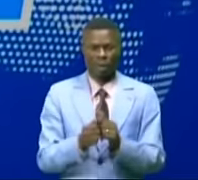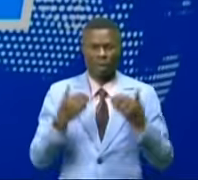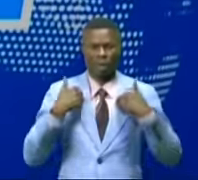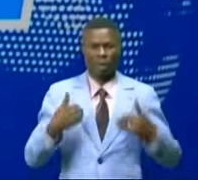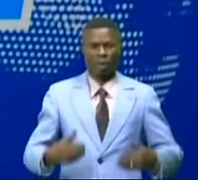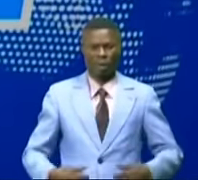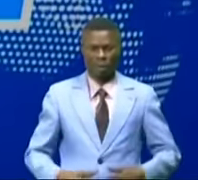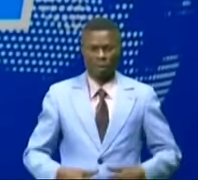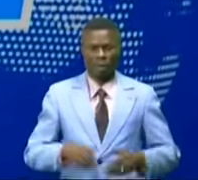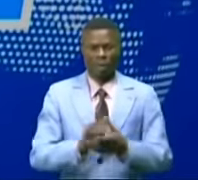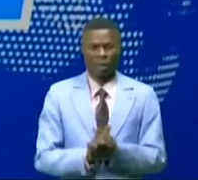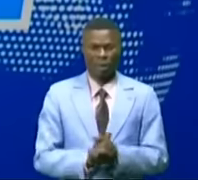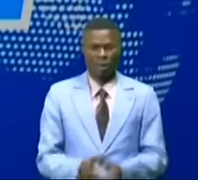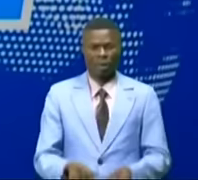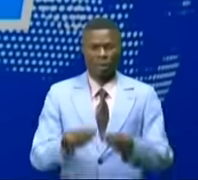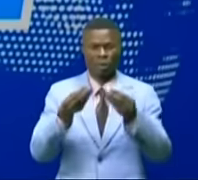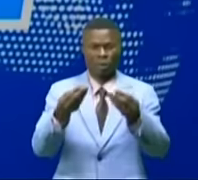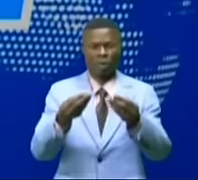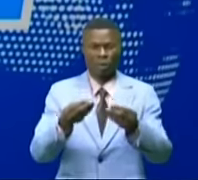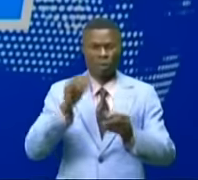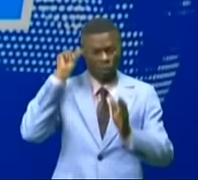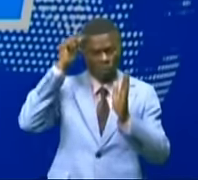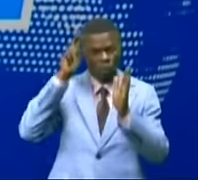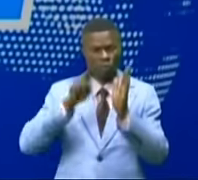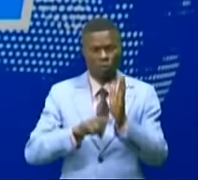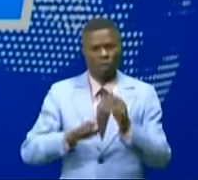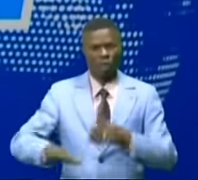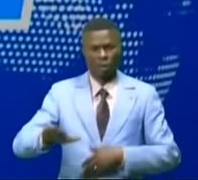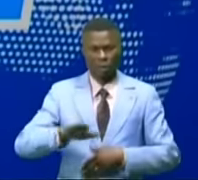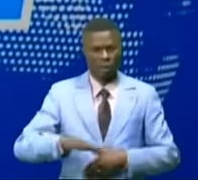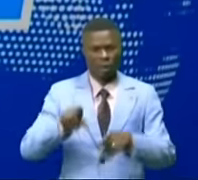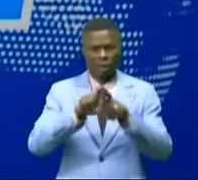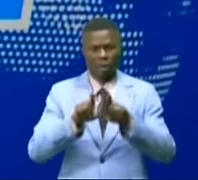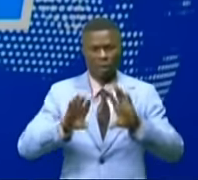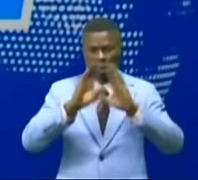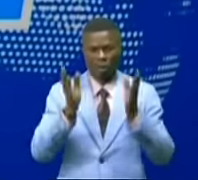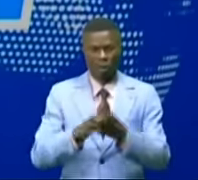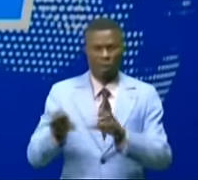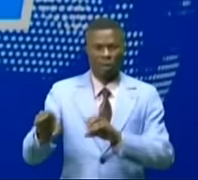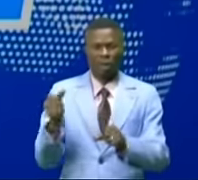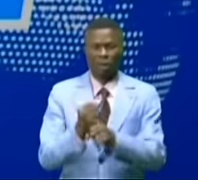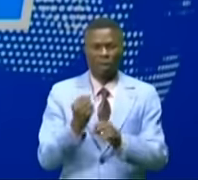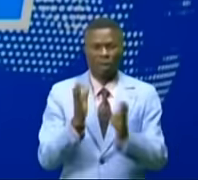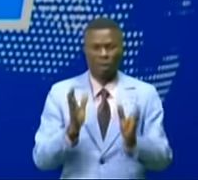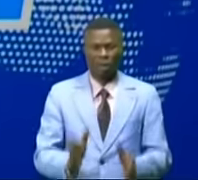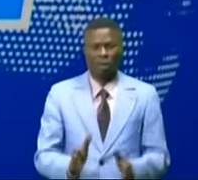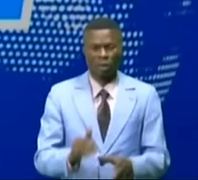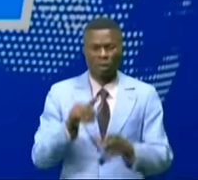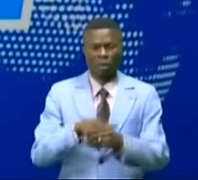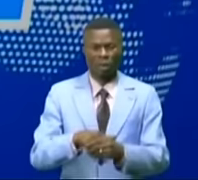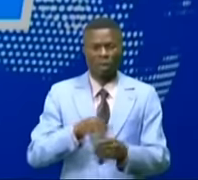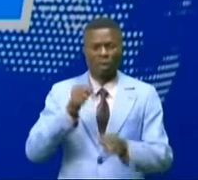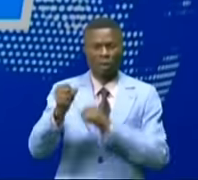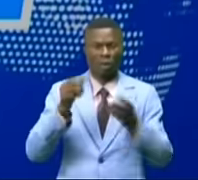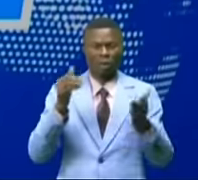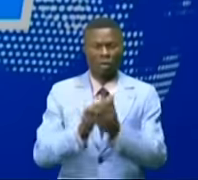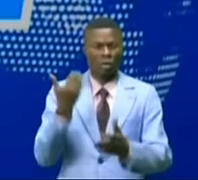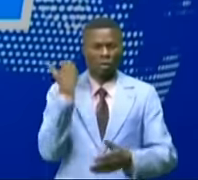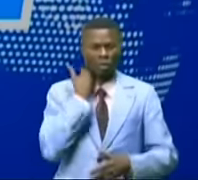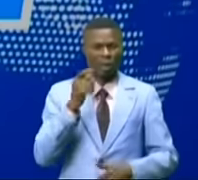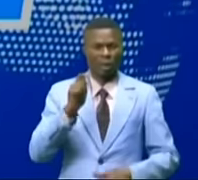santé, mettre à la disposition du gouvernement de la RDC et de tous les acteurs impliqués dans la lutte contre